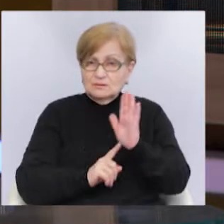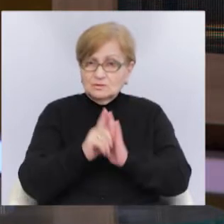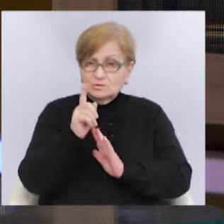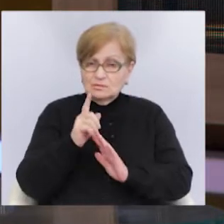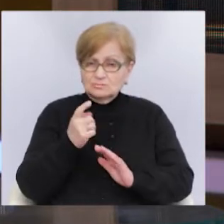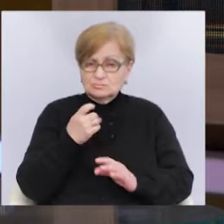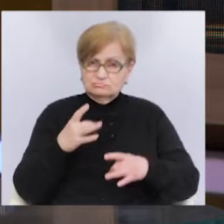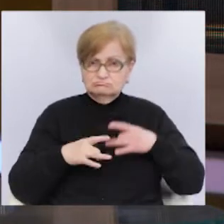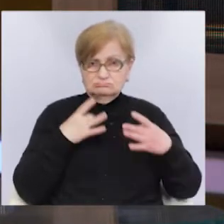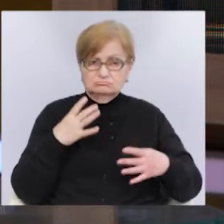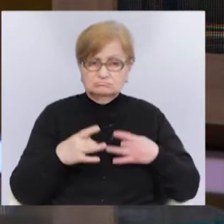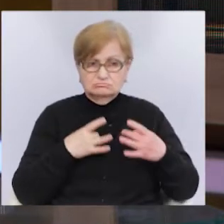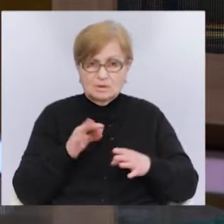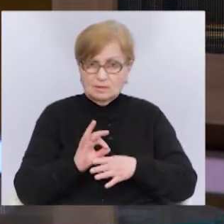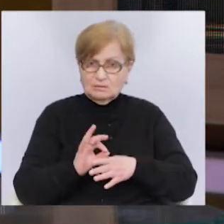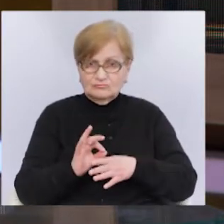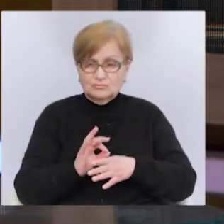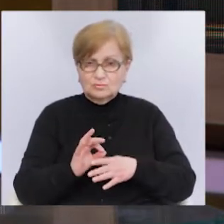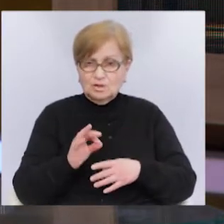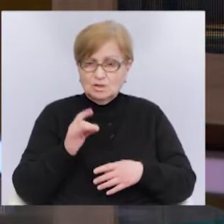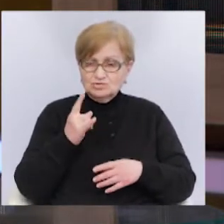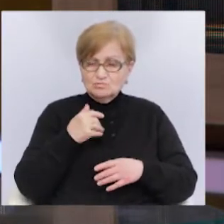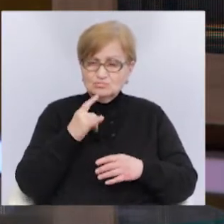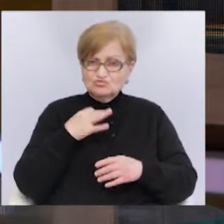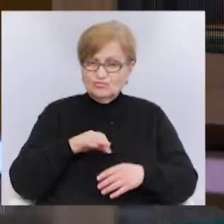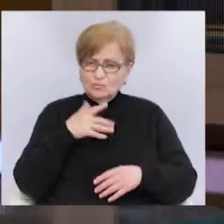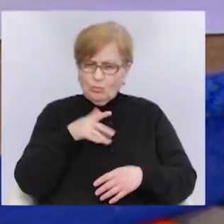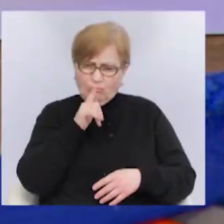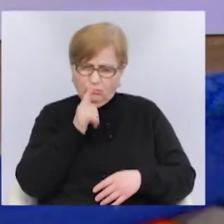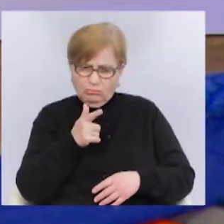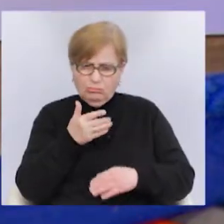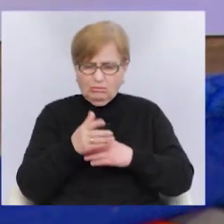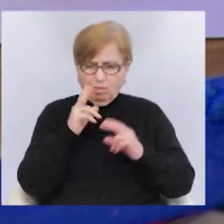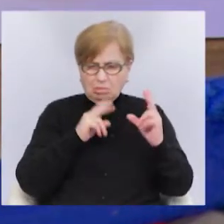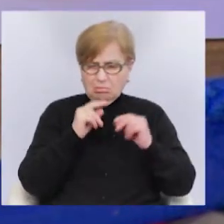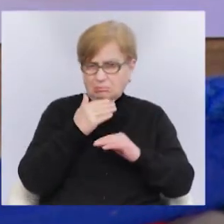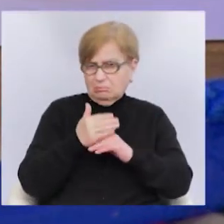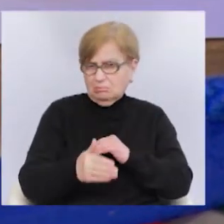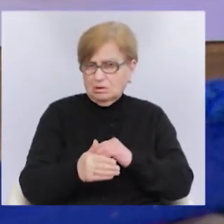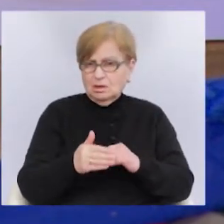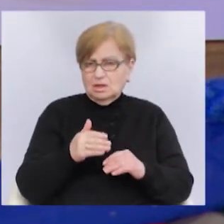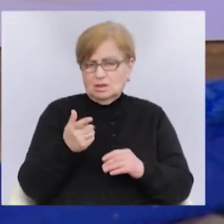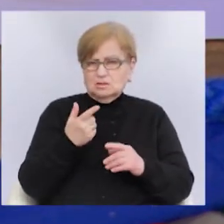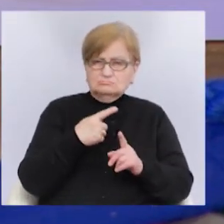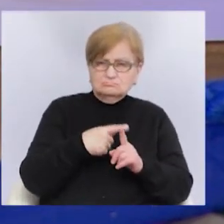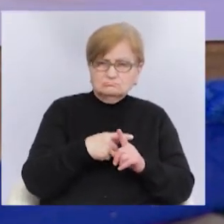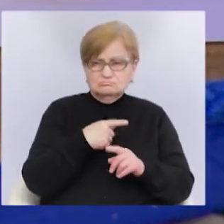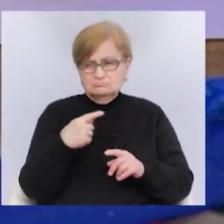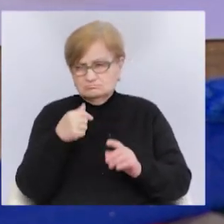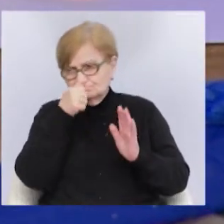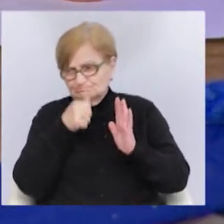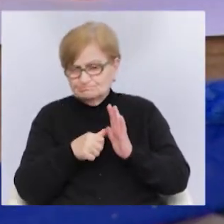რაღაცნაირად შფოთვას ან ნერვიულობას, ხო, მაგრამ აგვიანებს ჩემი შვილი ლაპარაკს და პლუს მინუს რამდენიმე